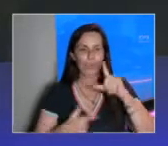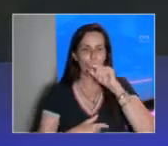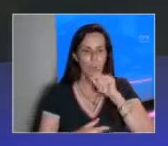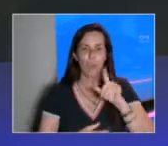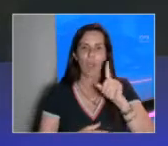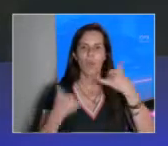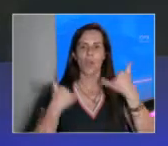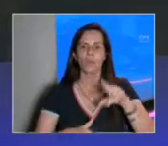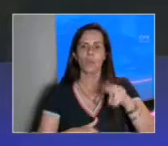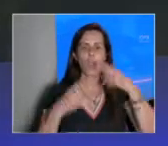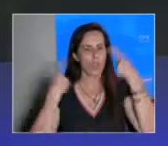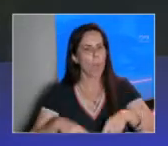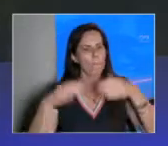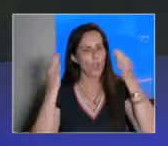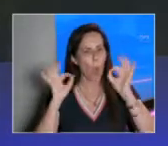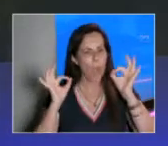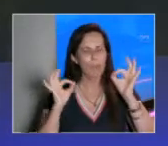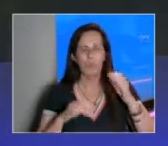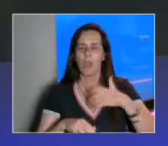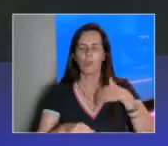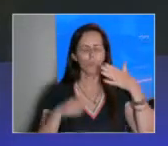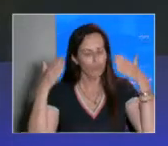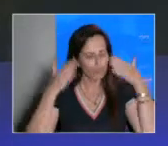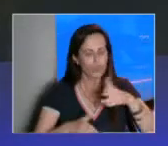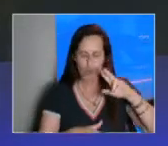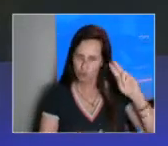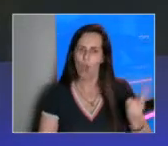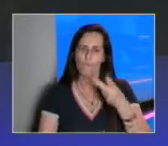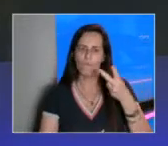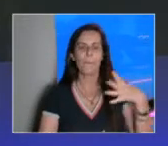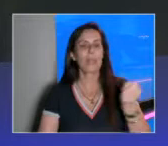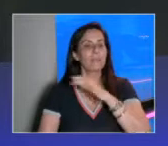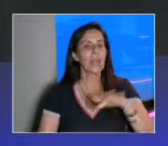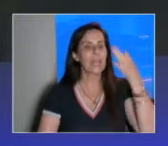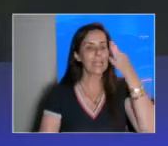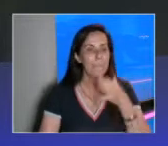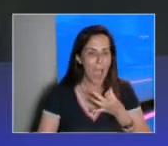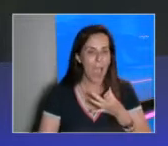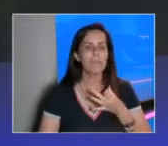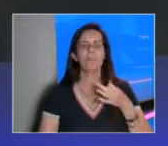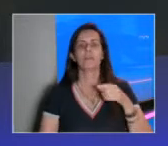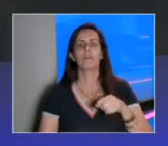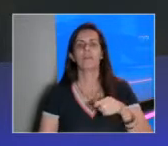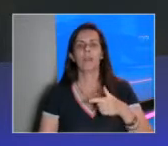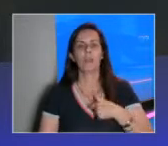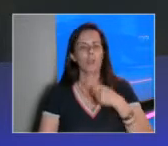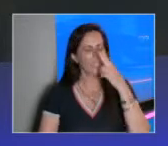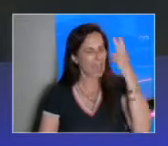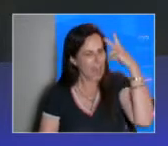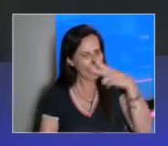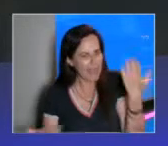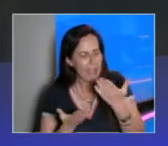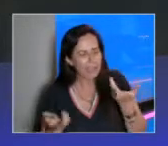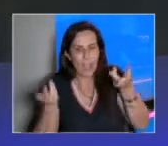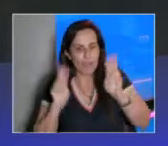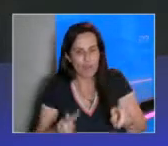ובטוויטר. אבל היום יש לנו יום מיוחד, אנחנו נעסוק שוב פעם בחטיפת ילדי תימן, מזרח והבלקן. אנחנו ננסה להבין איך